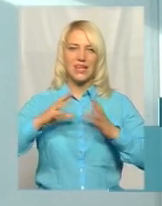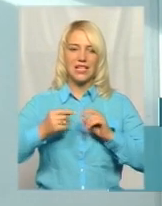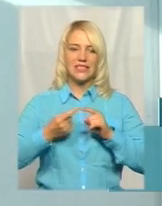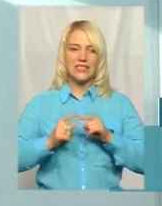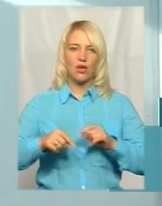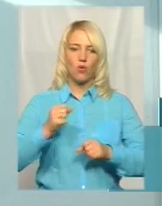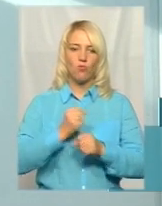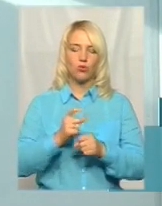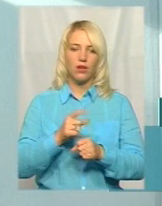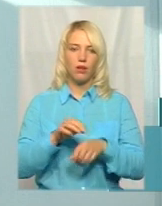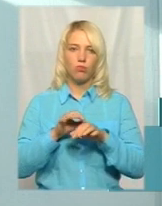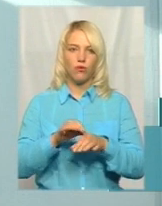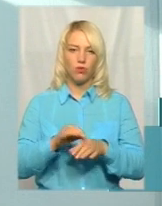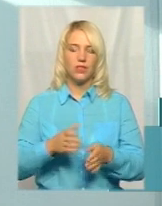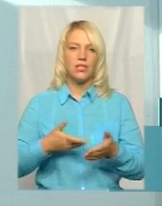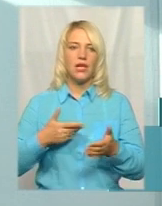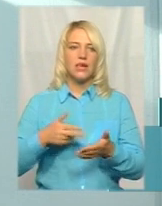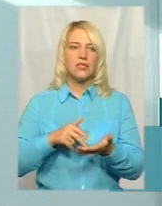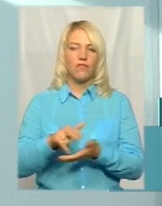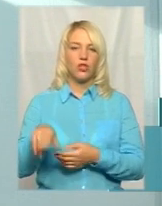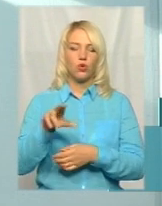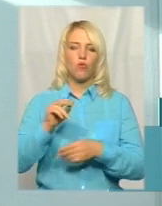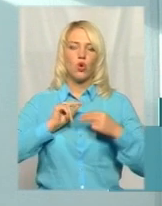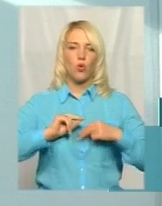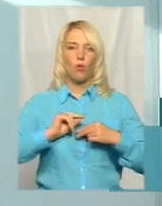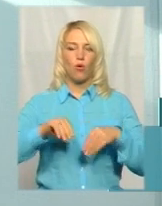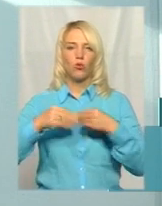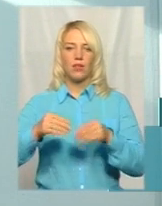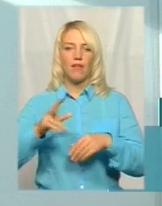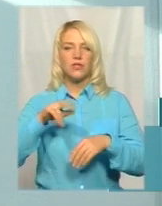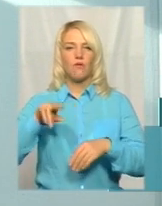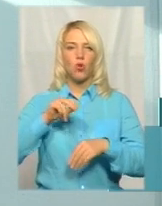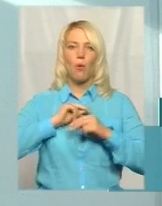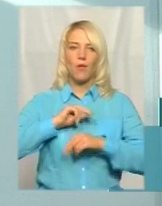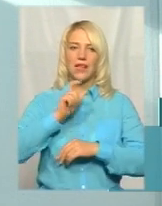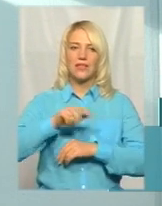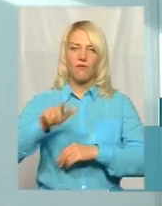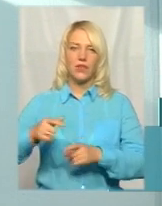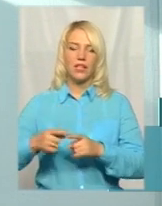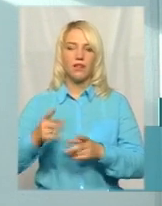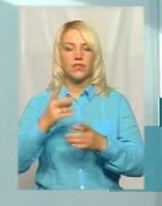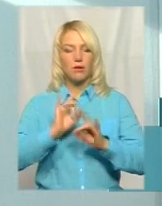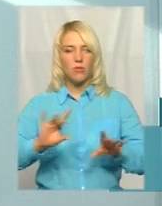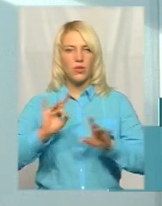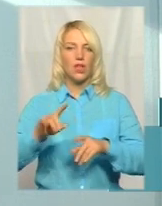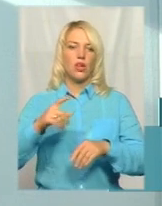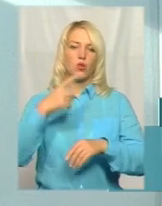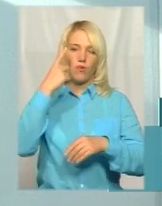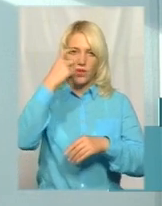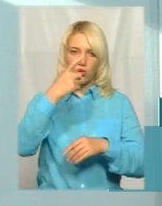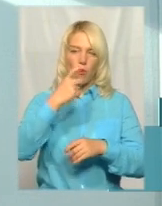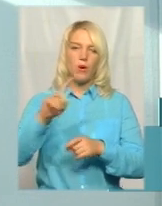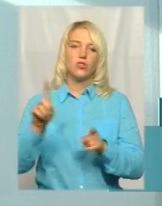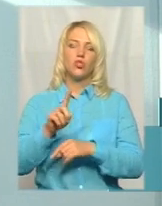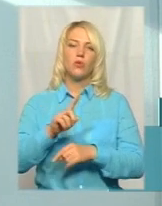зараз безпосередньо з виходом до роботодавців, до працівників, зводиться до того, щоб довести до відома як працівника, так і